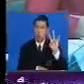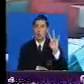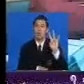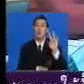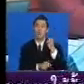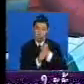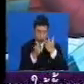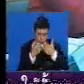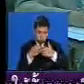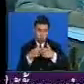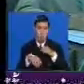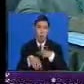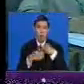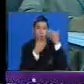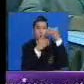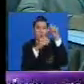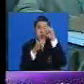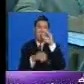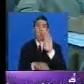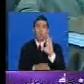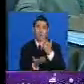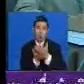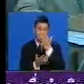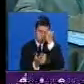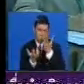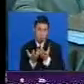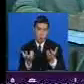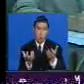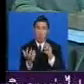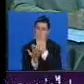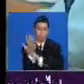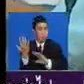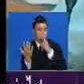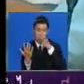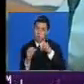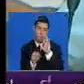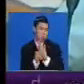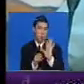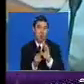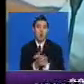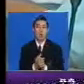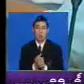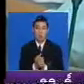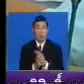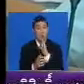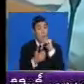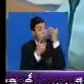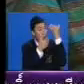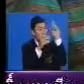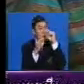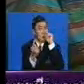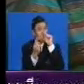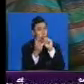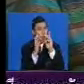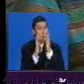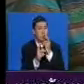าห์และขอให้ชะลอการส่งออกเนื่องจากขณะนี้สินค้าในประเทศมีไม่เพียงพออย่างไรก็ตามหากจะต้องส่งออกก็อยากจะให้เน้นเฉ